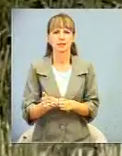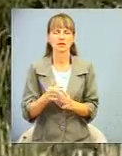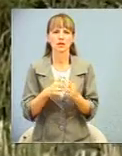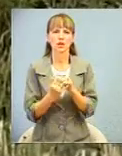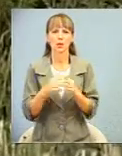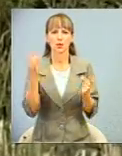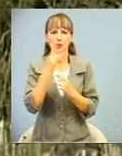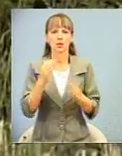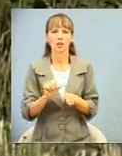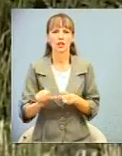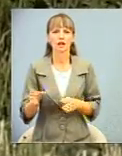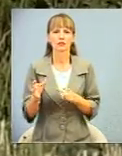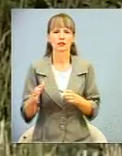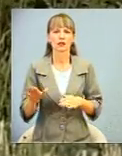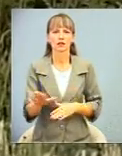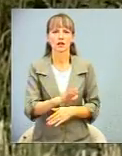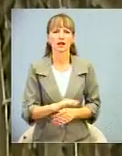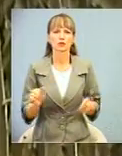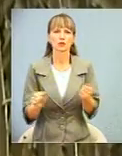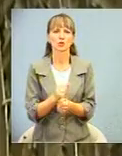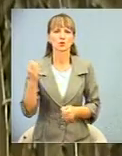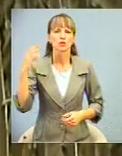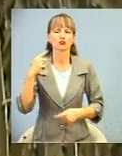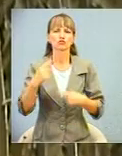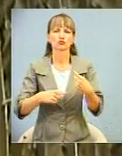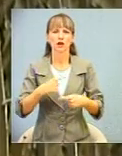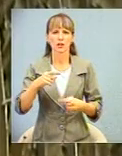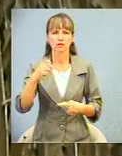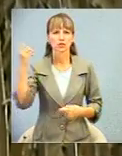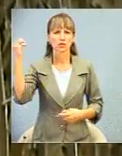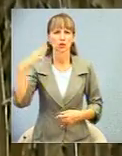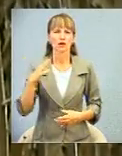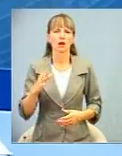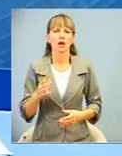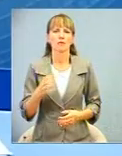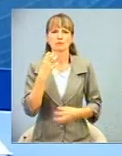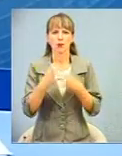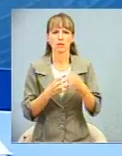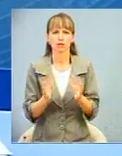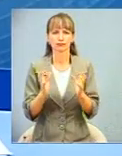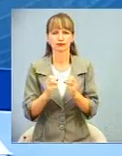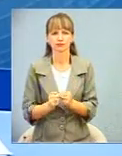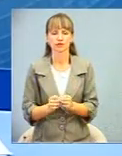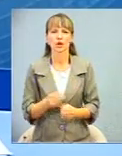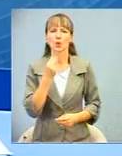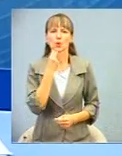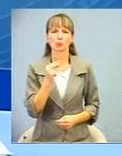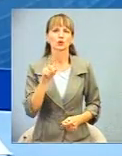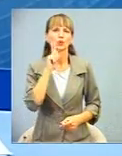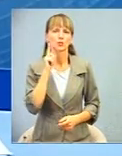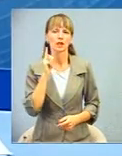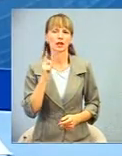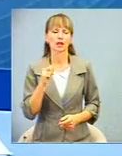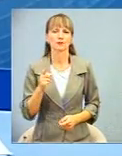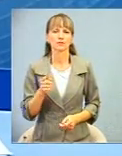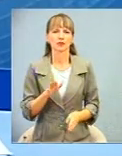На окремих ділянках засихає соняшник, через сонячні опіки зів'яли і томати. Найкращий юний кінолог України